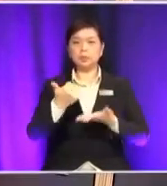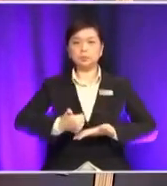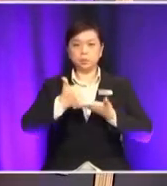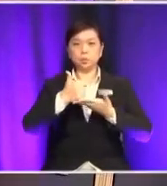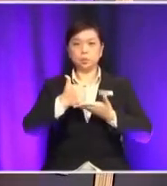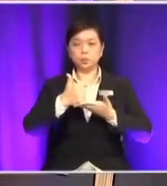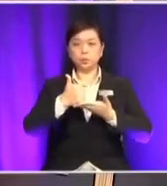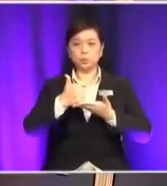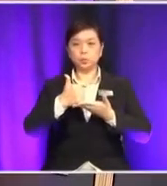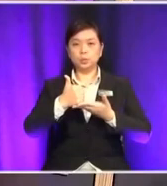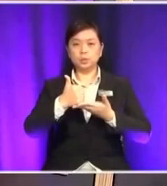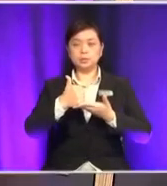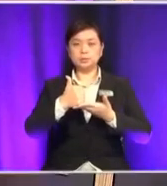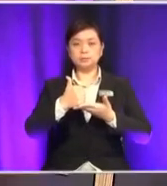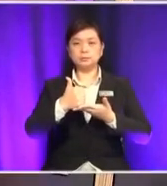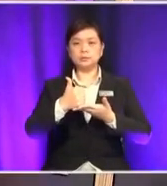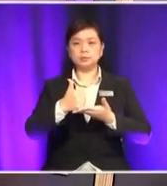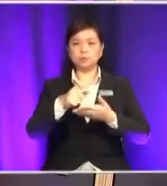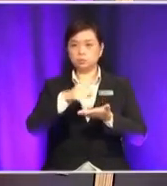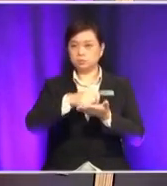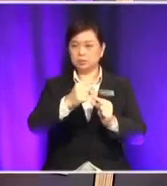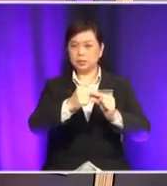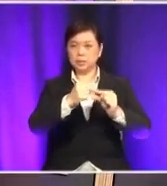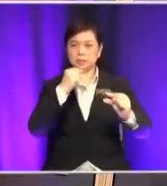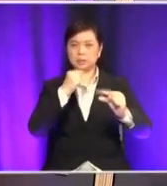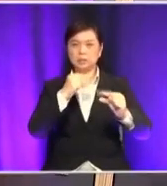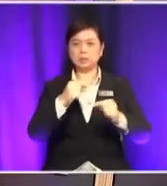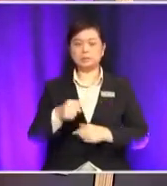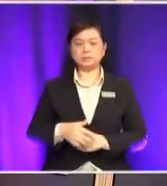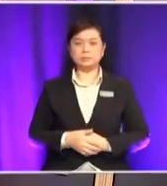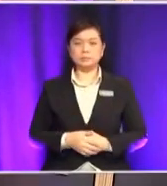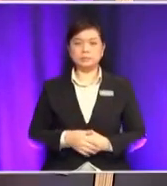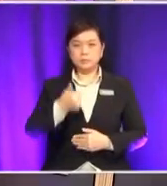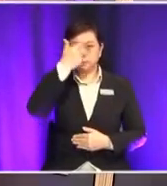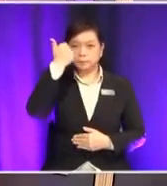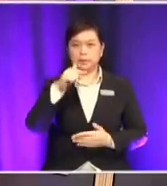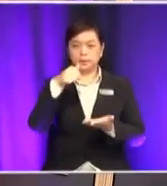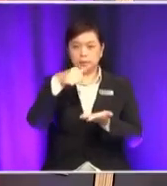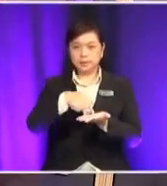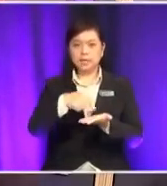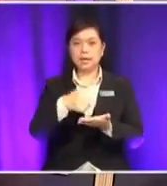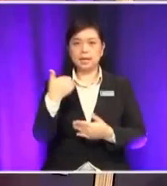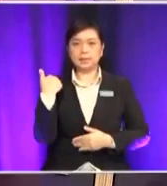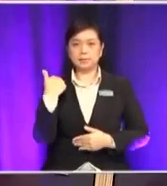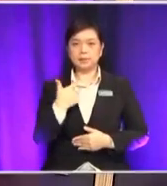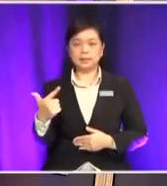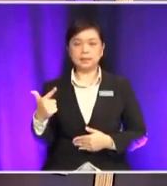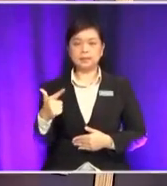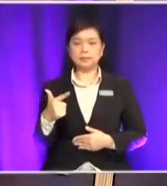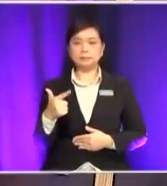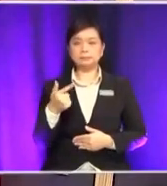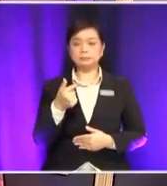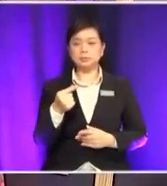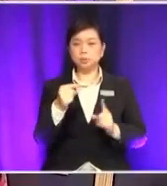gariskan Kenapa tidak berulang kali menekankan ini because ini adalah yang terpenting di dalam fasa ini